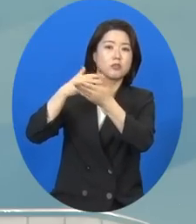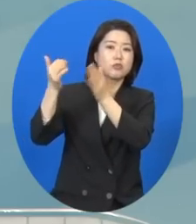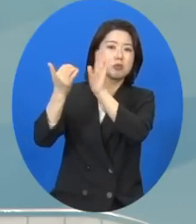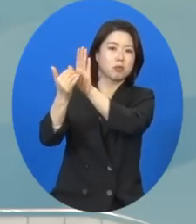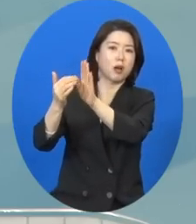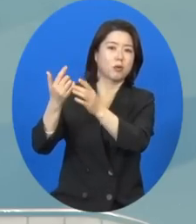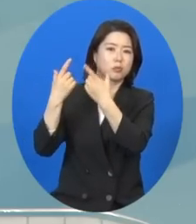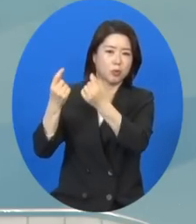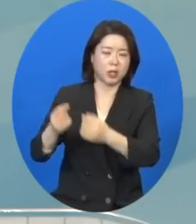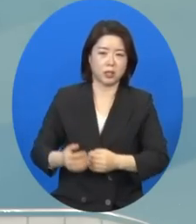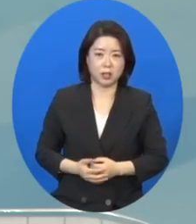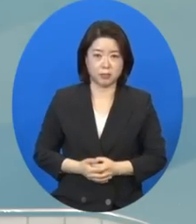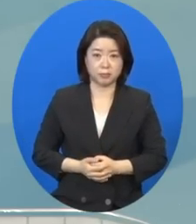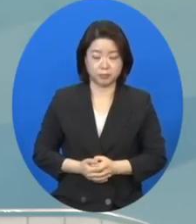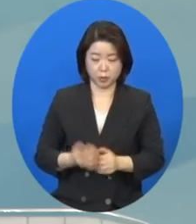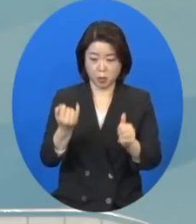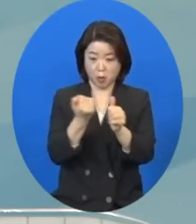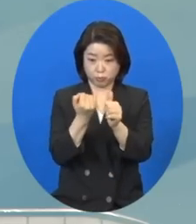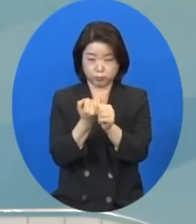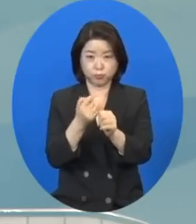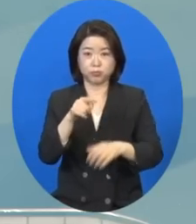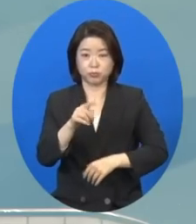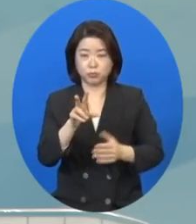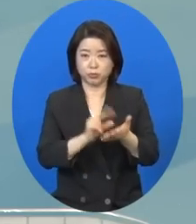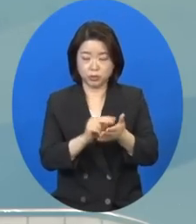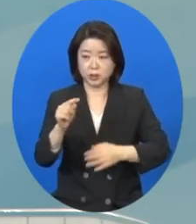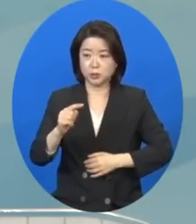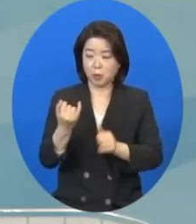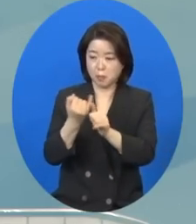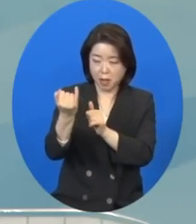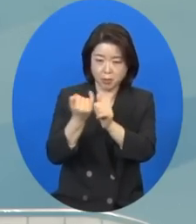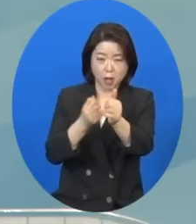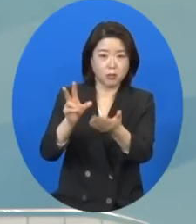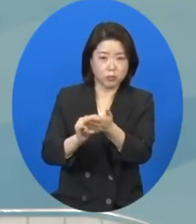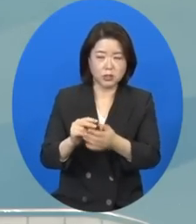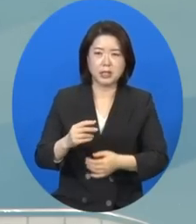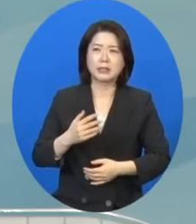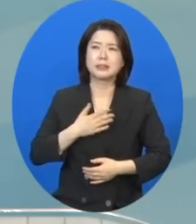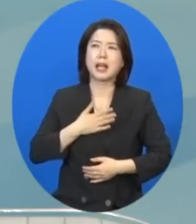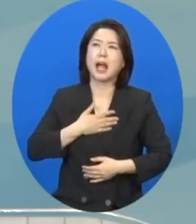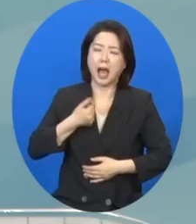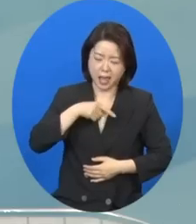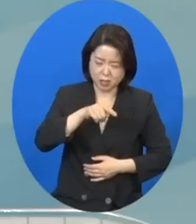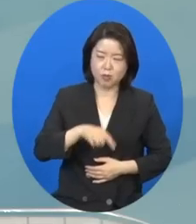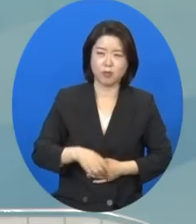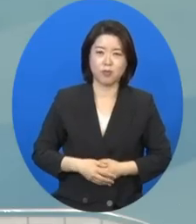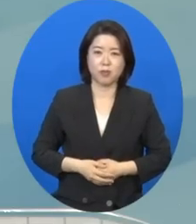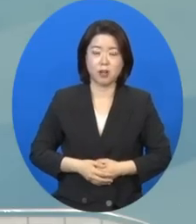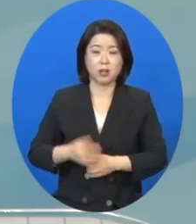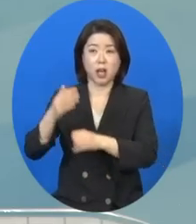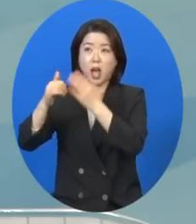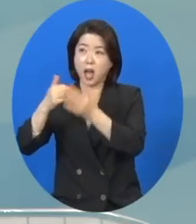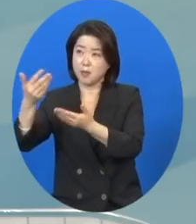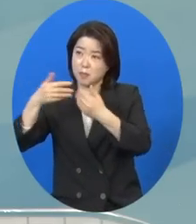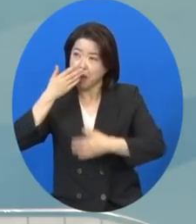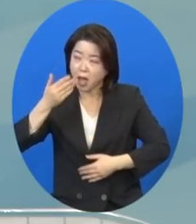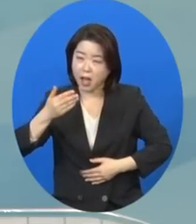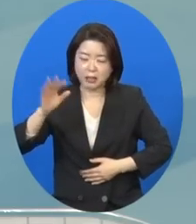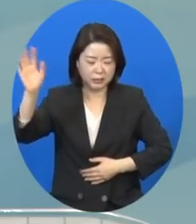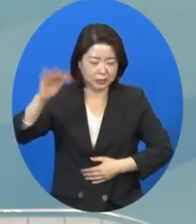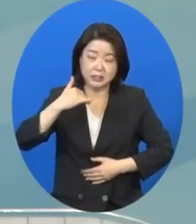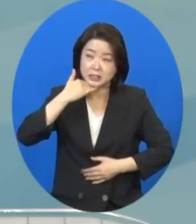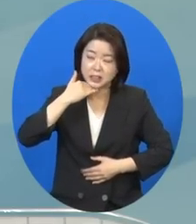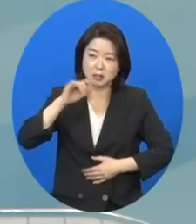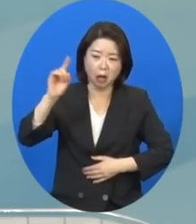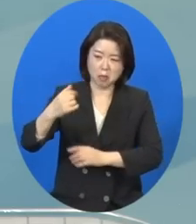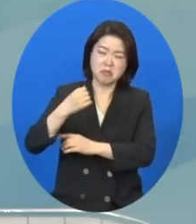부부간의 문제 마찬가지죠 배우자의 문제 우리가 알아서 할게요 하나님이 뭘 할 수 있겠습니까 기다려봤는데